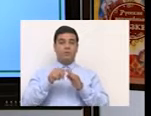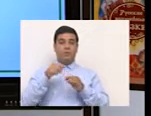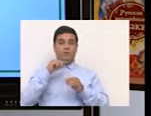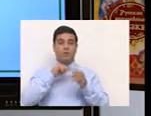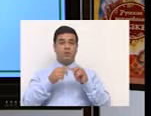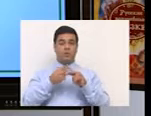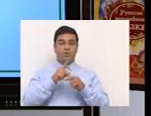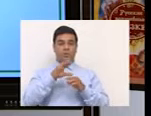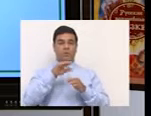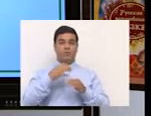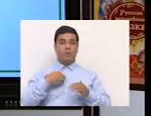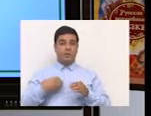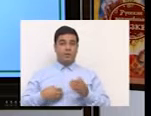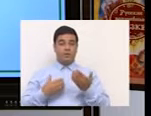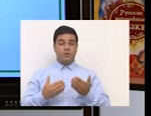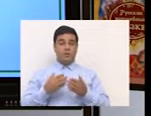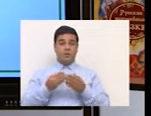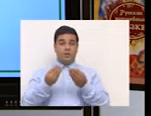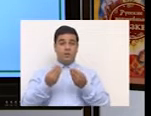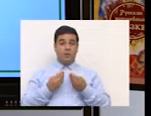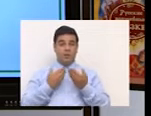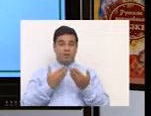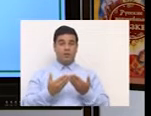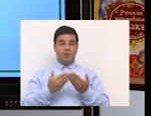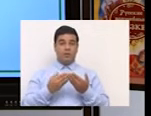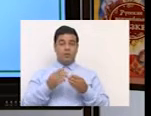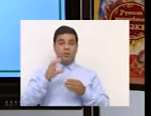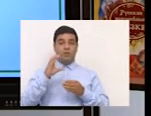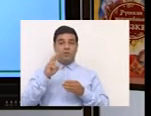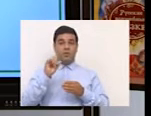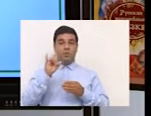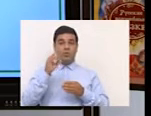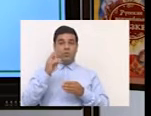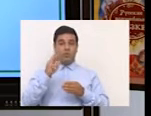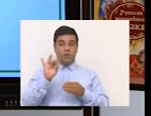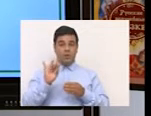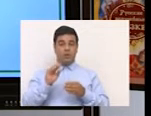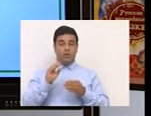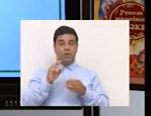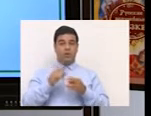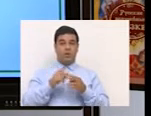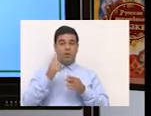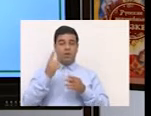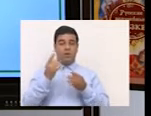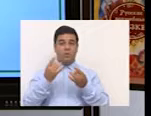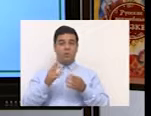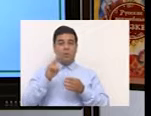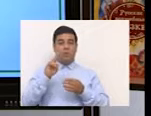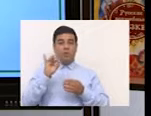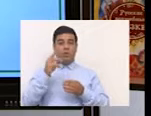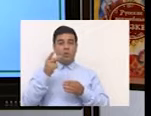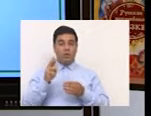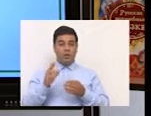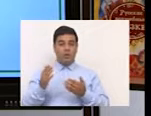он не дожил. Дайте сказуемое. Одно простое предложение.